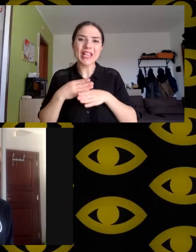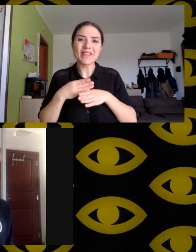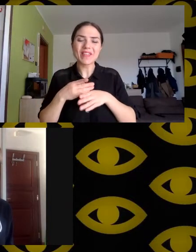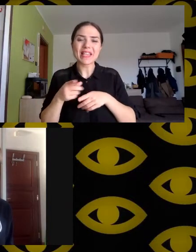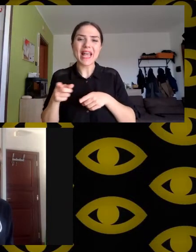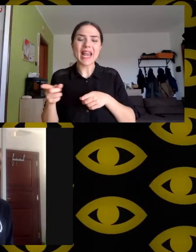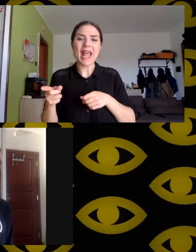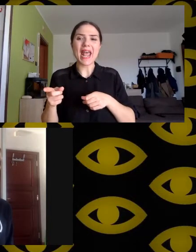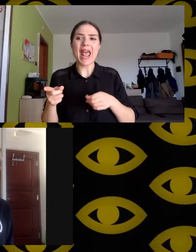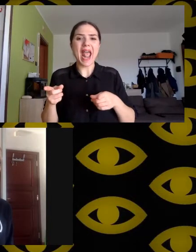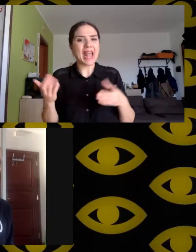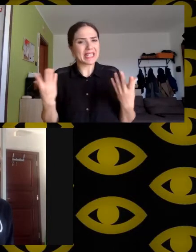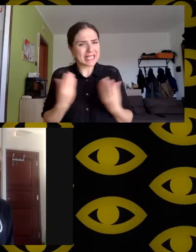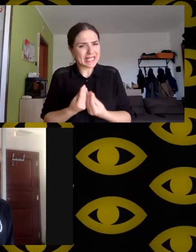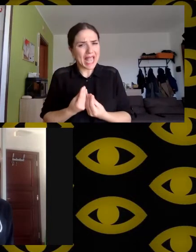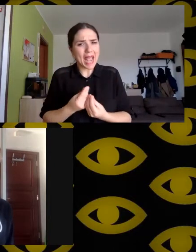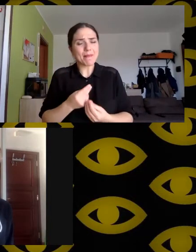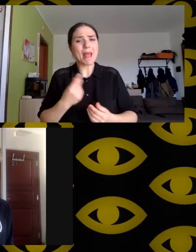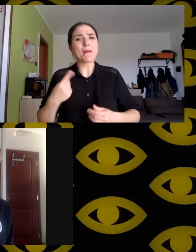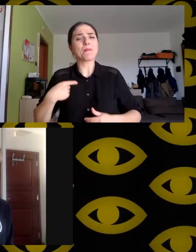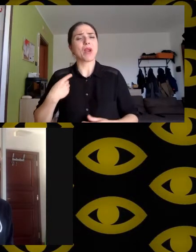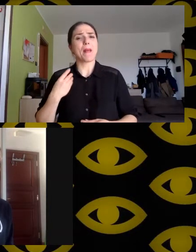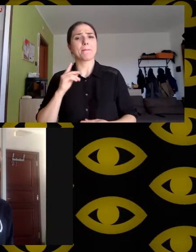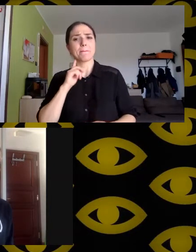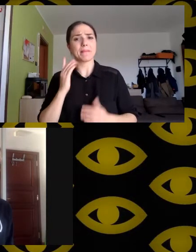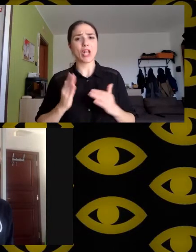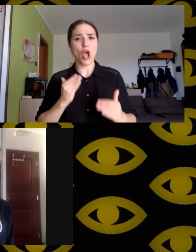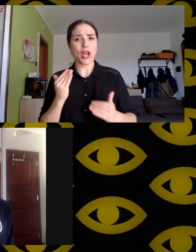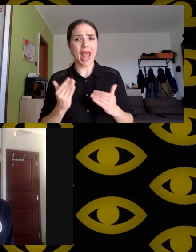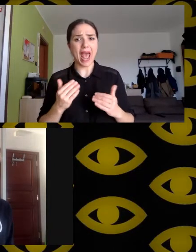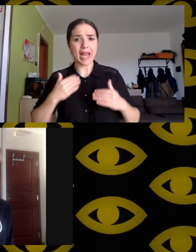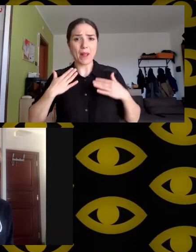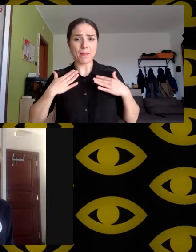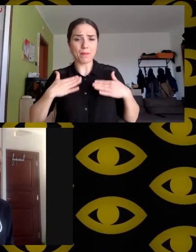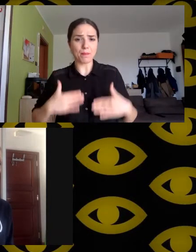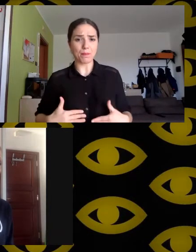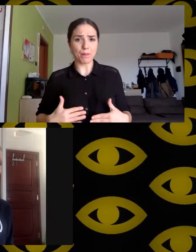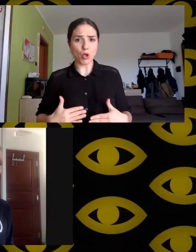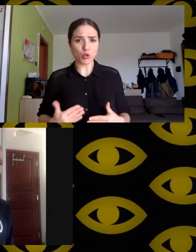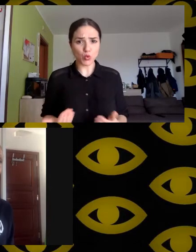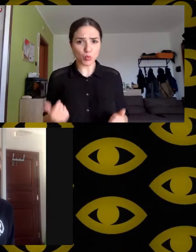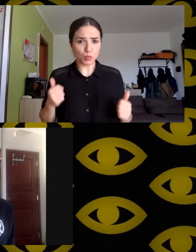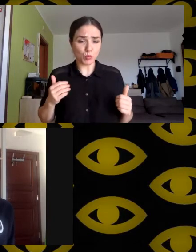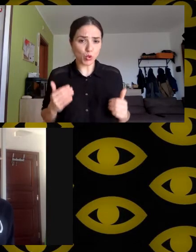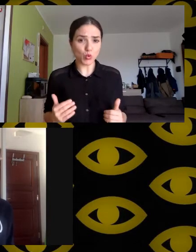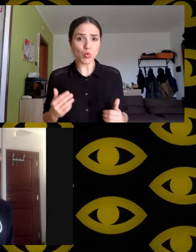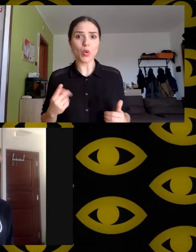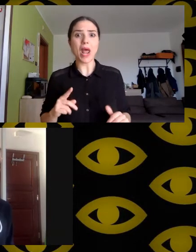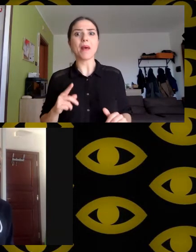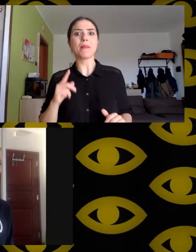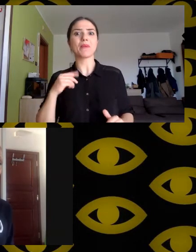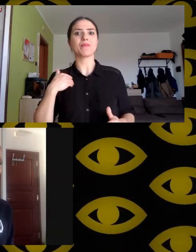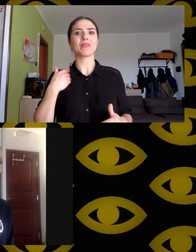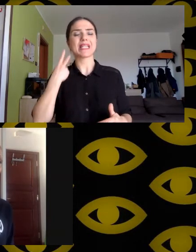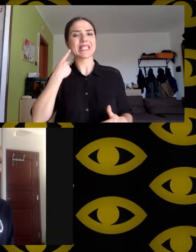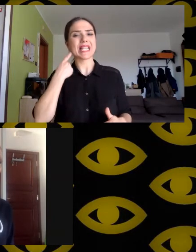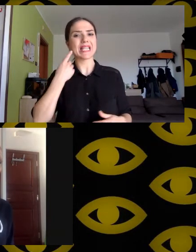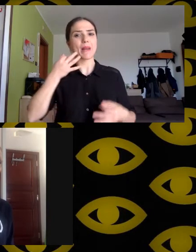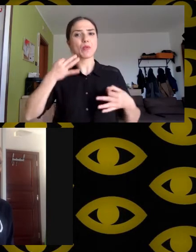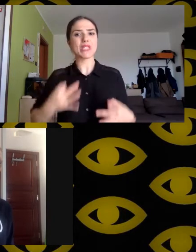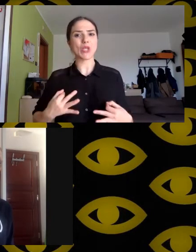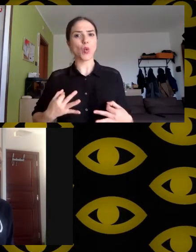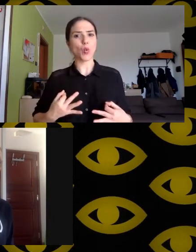del movimento, nella postura, e prendere quel movimento un pochino più audace e avere meno